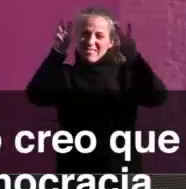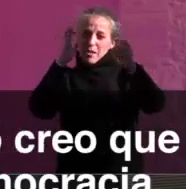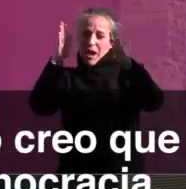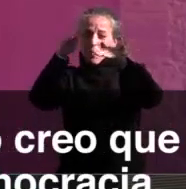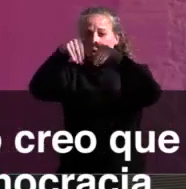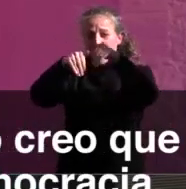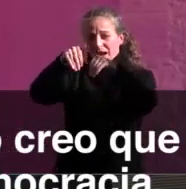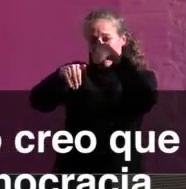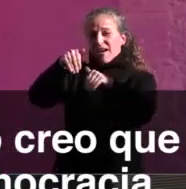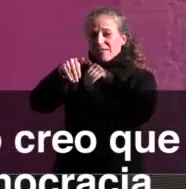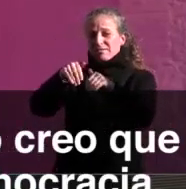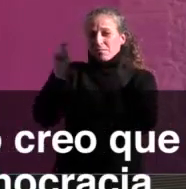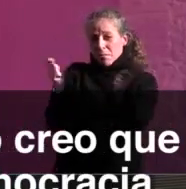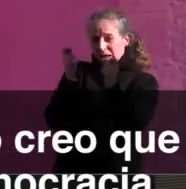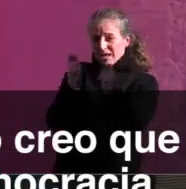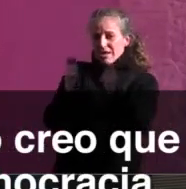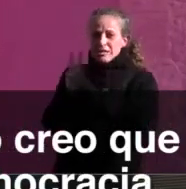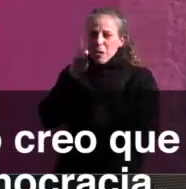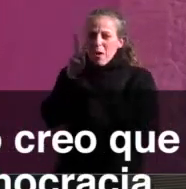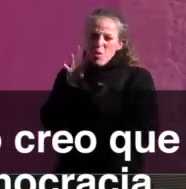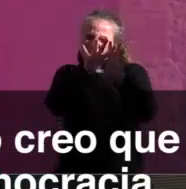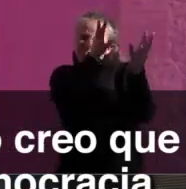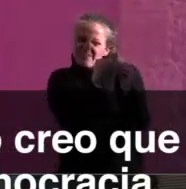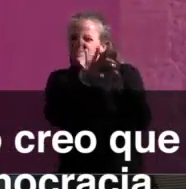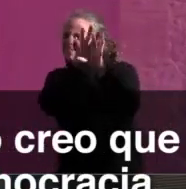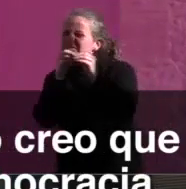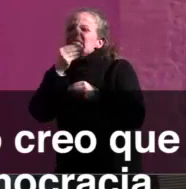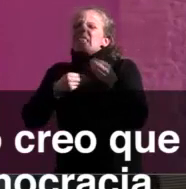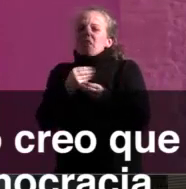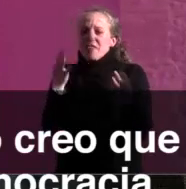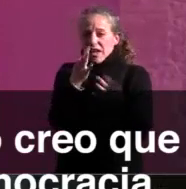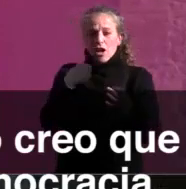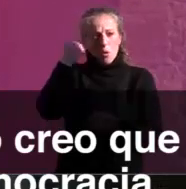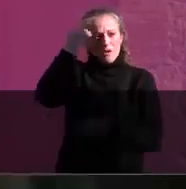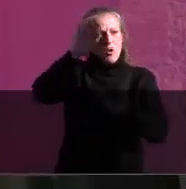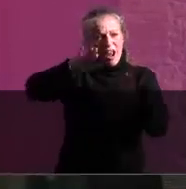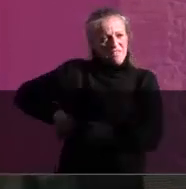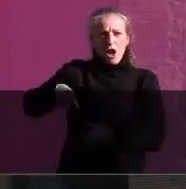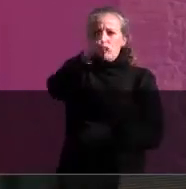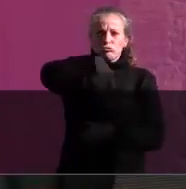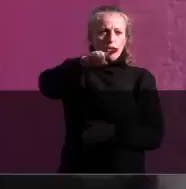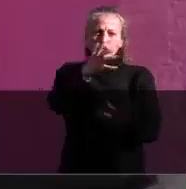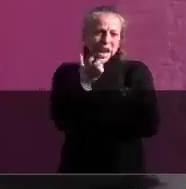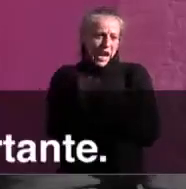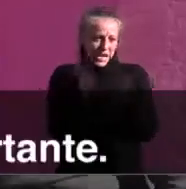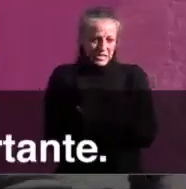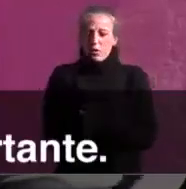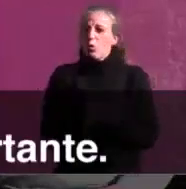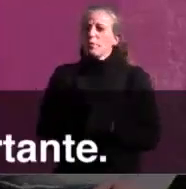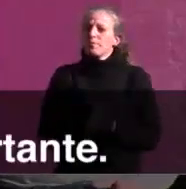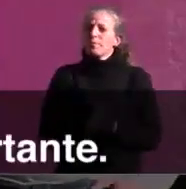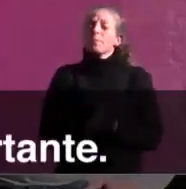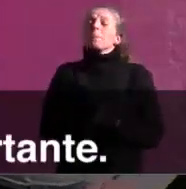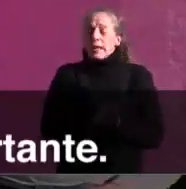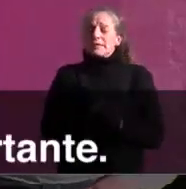es convertissin en una rendició de comptes. Jo crec que tothom guanyaria, la ciutadania i la democràcia. I deixeu-me dir